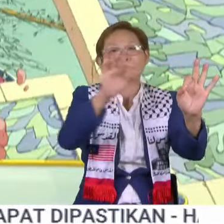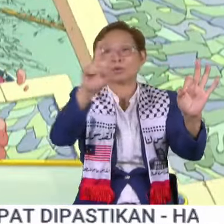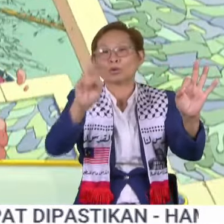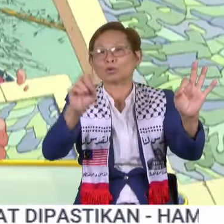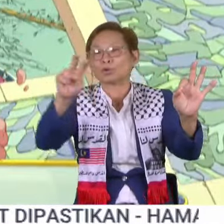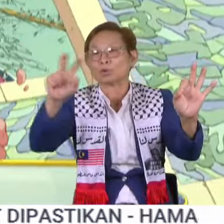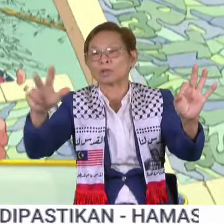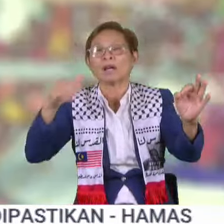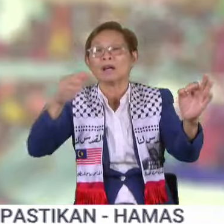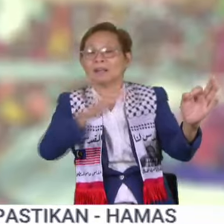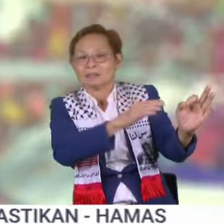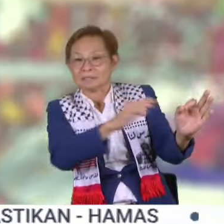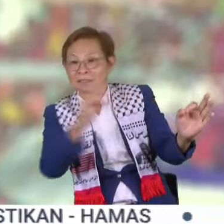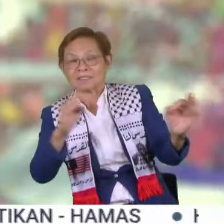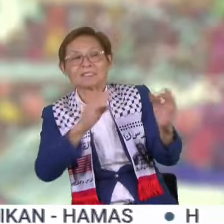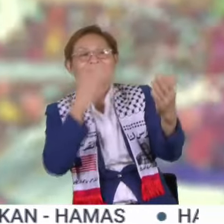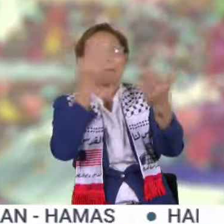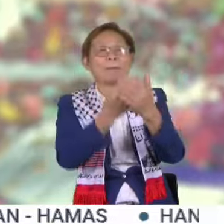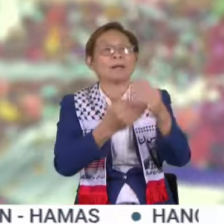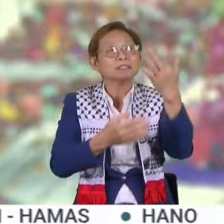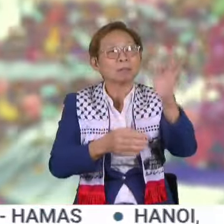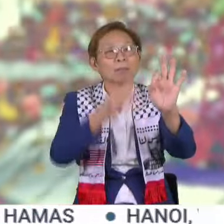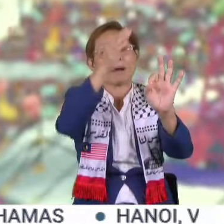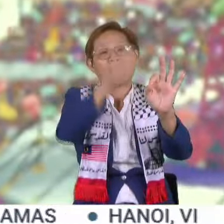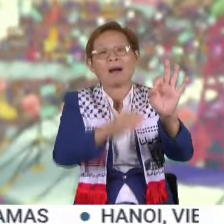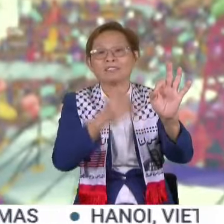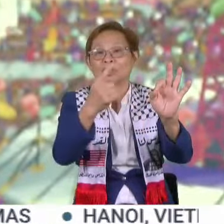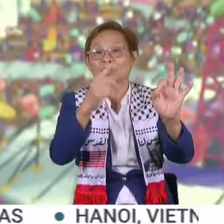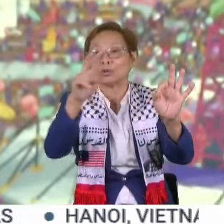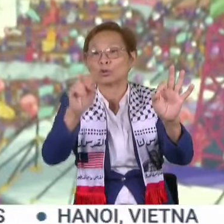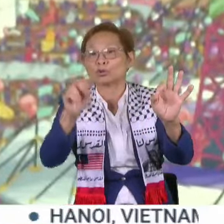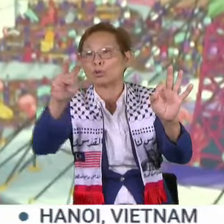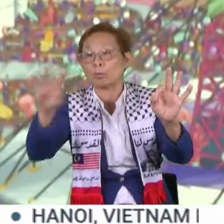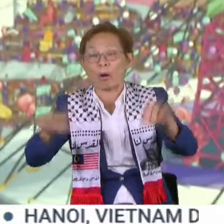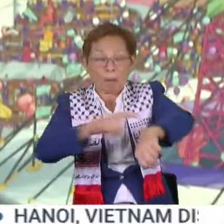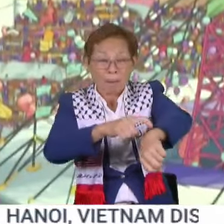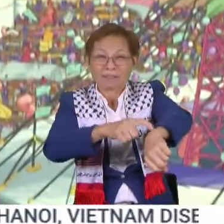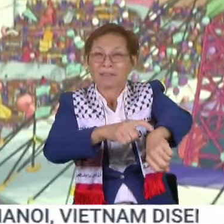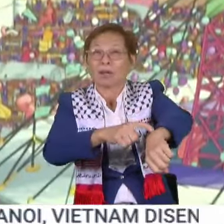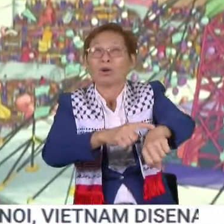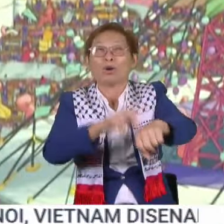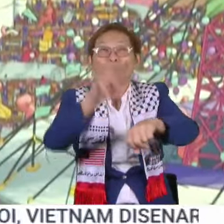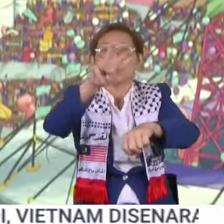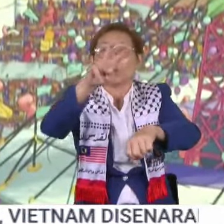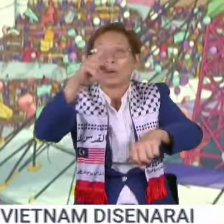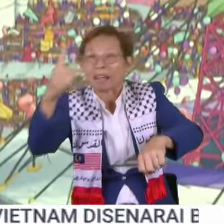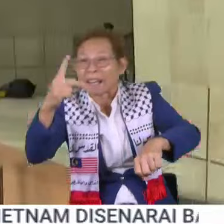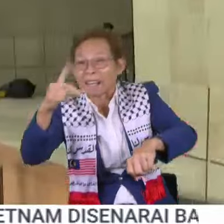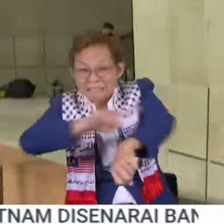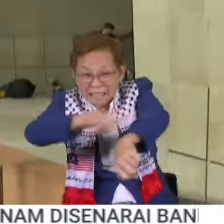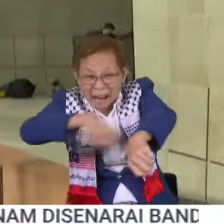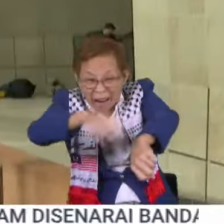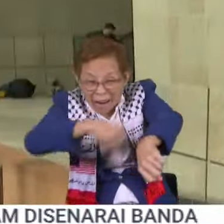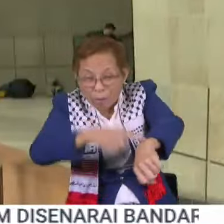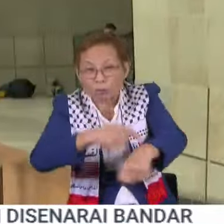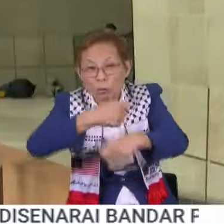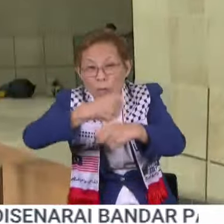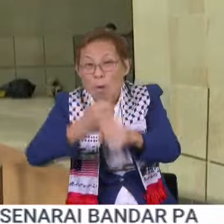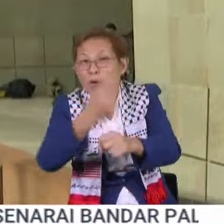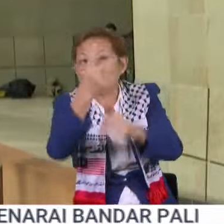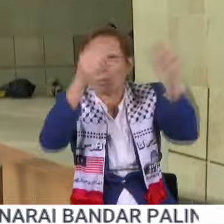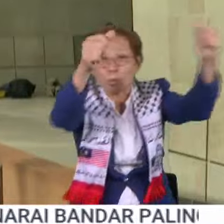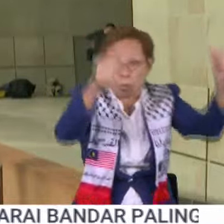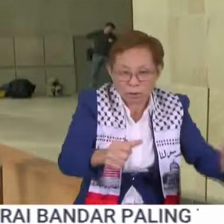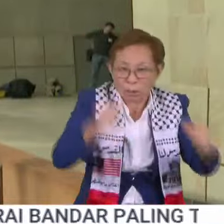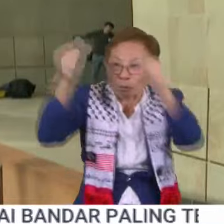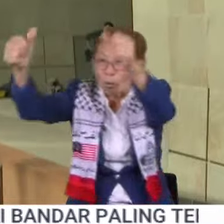2023 hingga 19 Januari 2024, menghabiskan masa selama 2,000 jam untuk mencipta dua poster